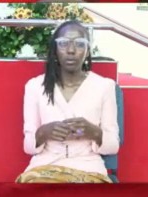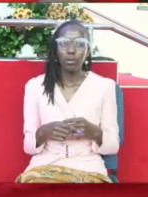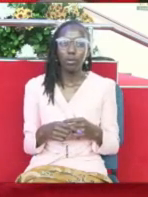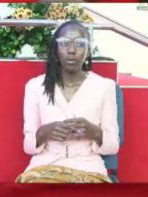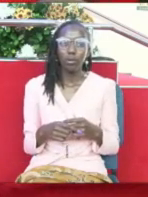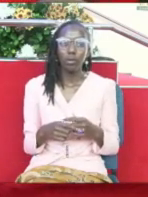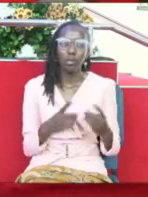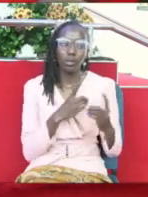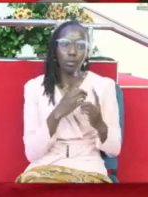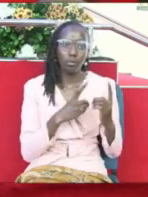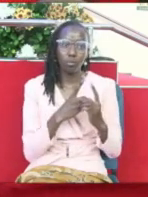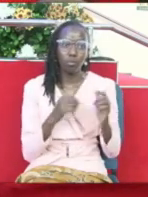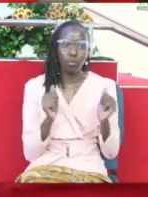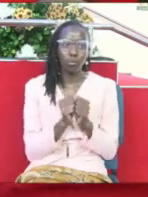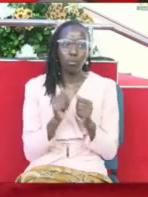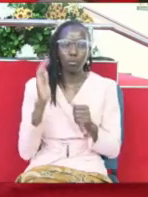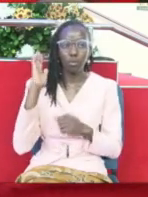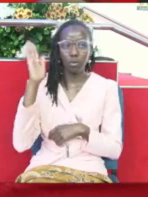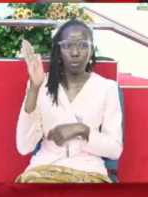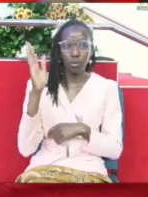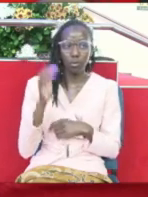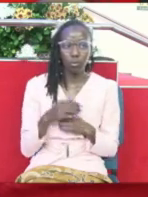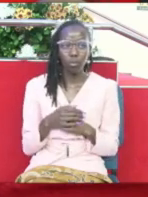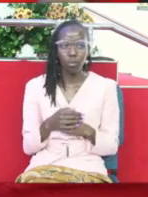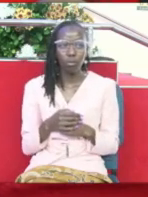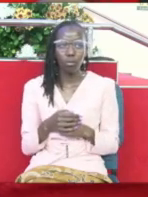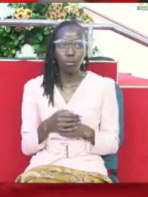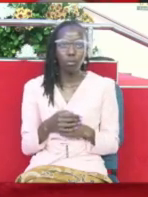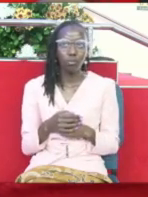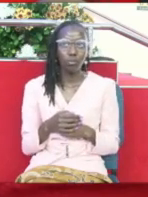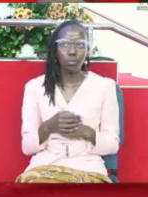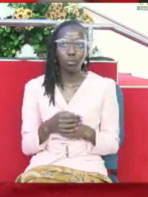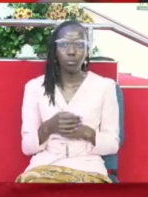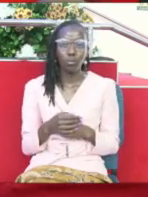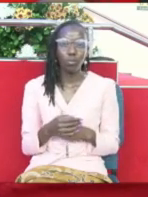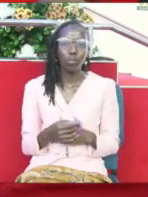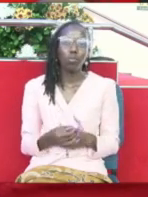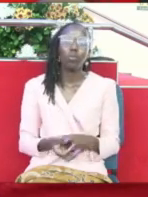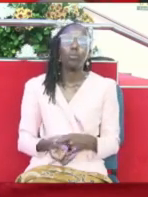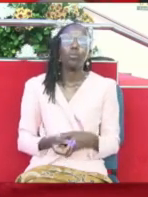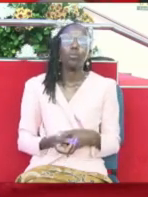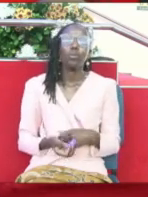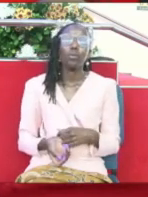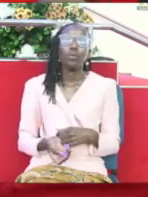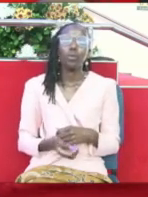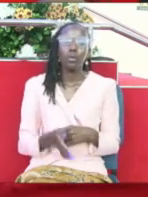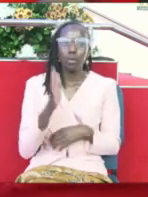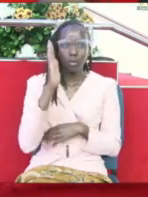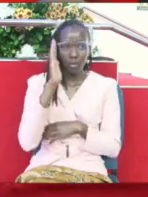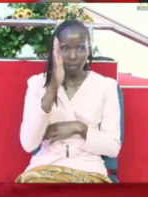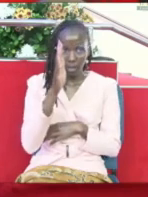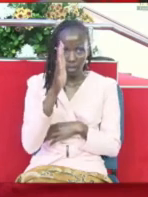wa ndani na Mungu. You have not just been waiting for a Sunday service to come. Haujakuwa tu kingoja ibada ya Jumapili ifike. But during the week you